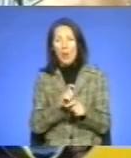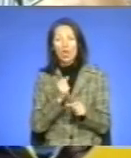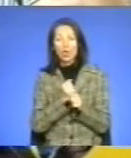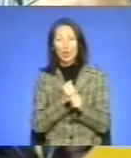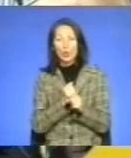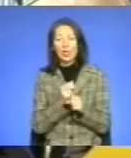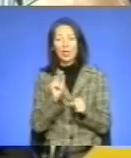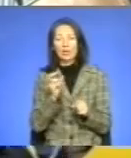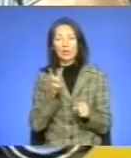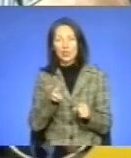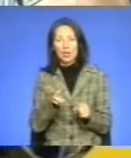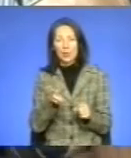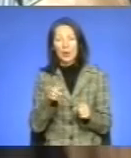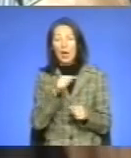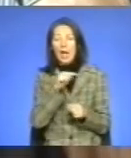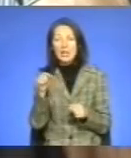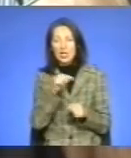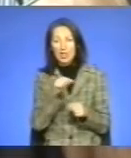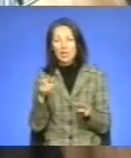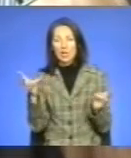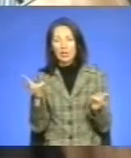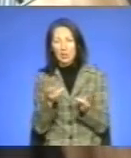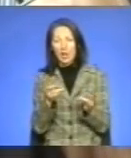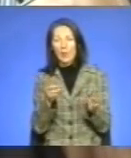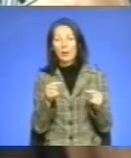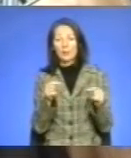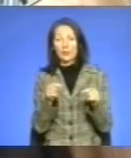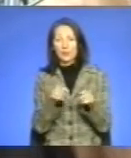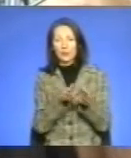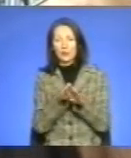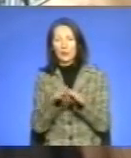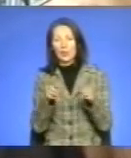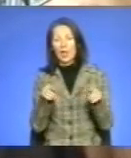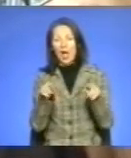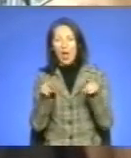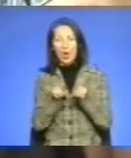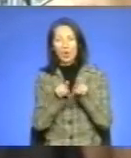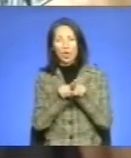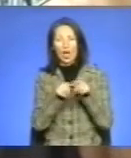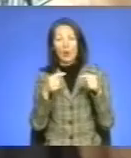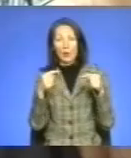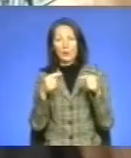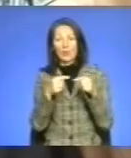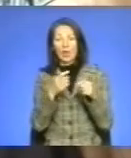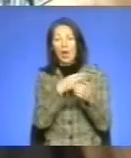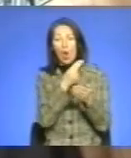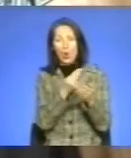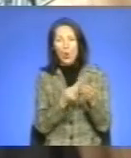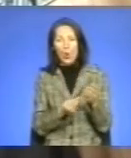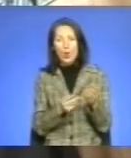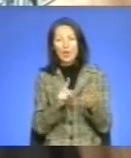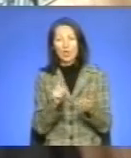зробити, чим лінійні. Лінійні треба витримати пропорцію лінійності, пропорцію кольору,